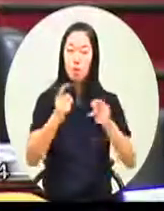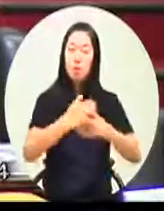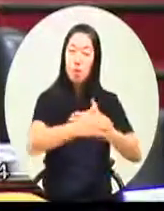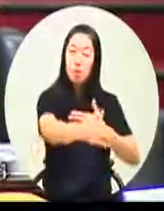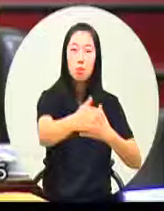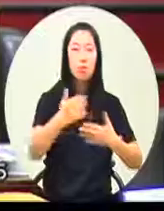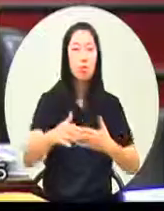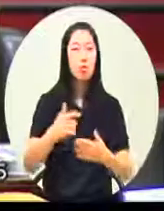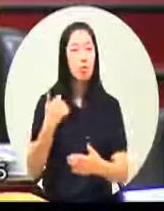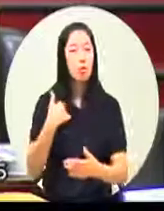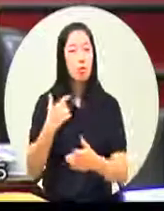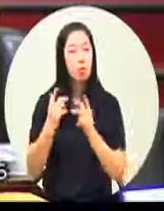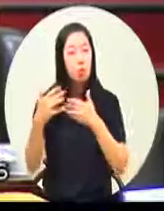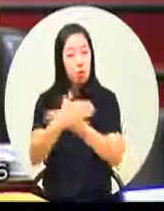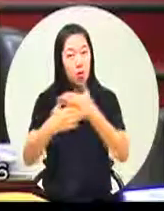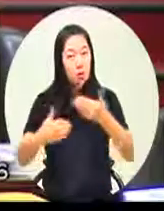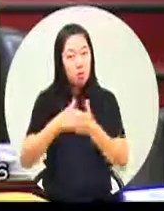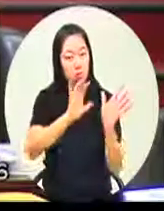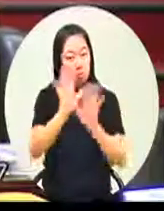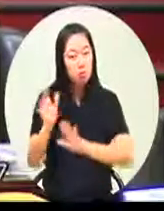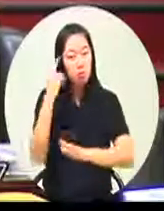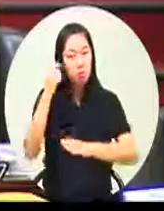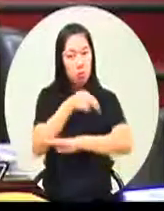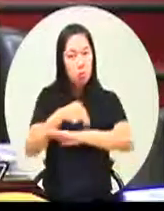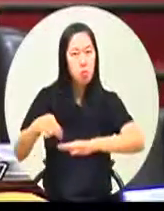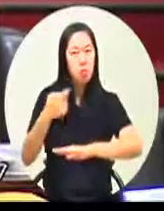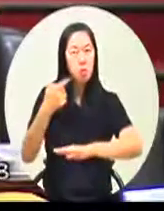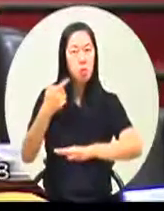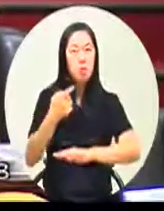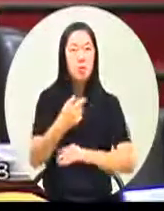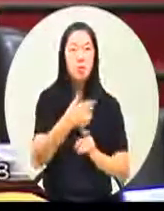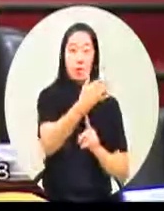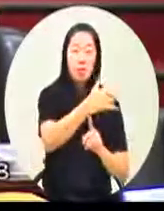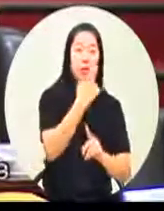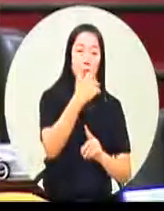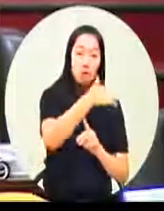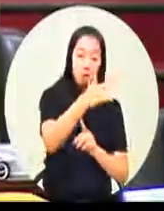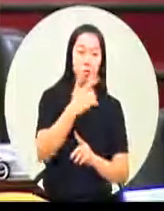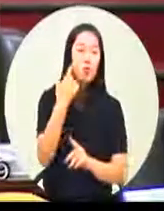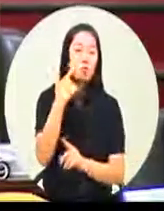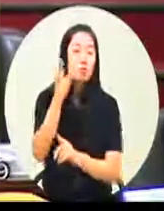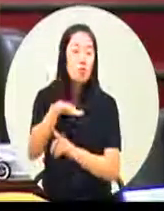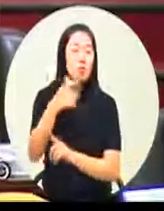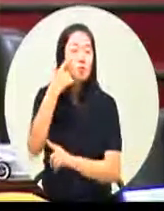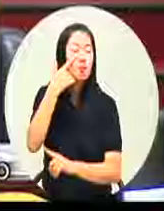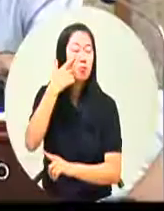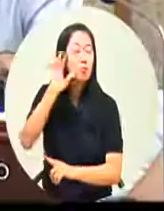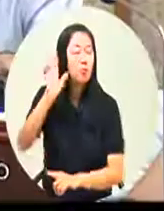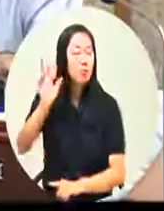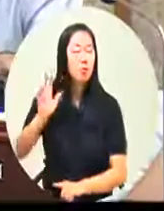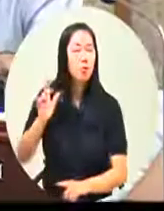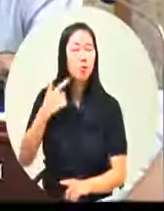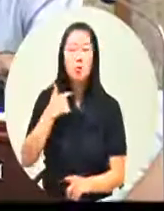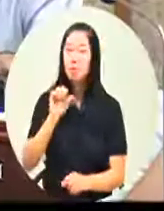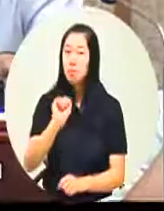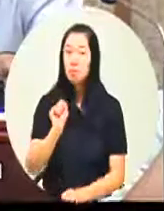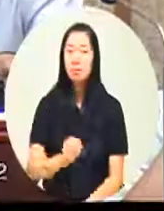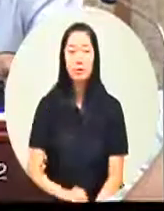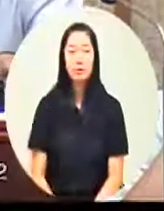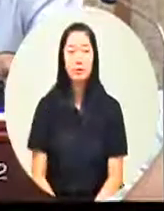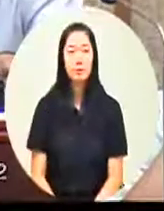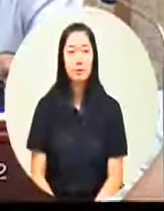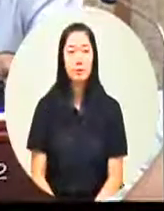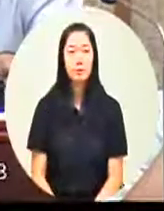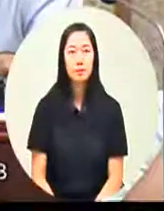划上，把旗美地区摆在一边。好，局长，你认为呢？ 这一部分跟刘院报告，有关